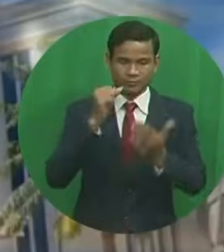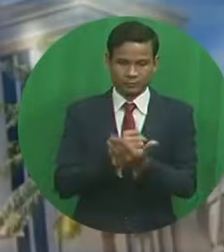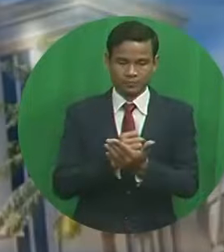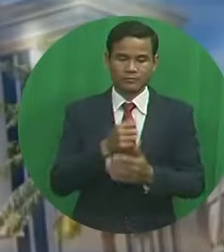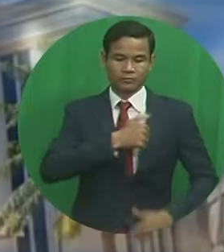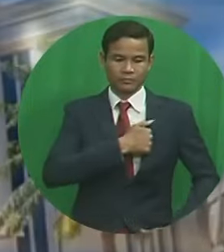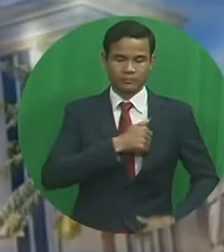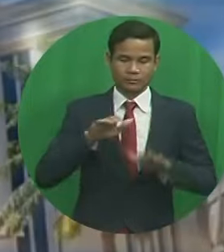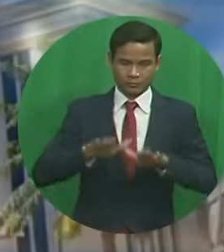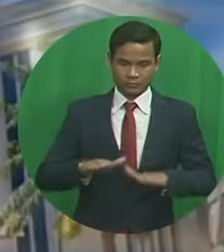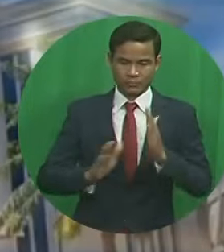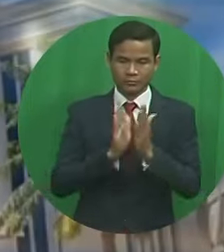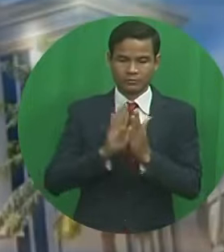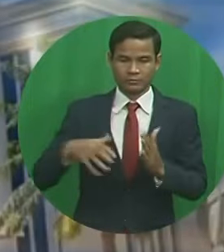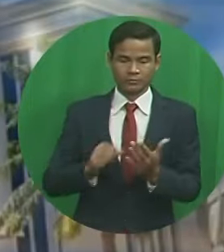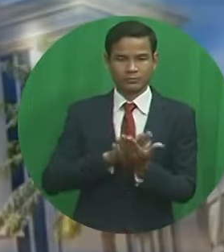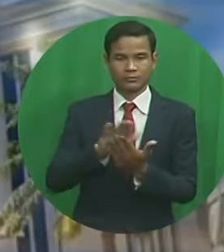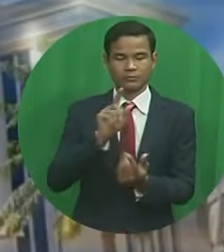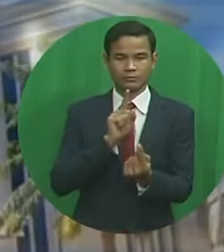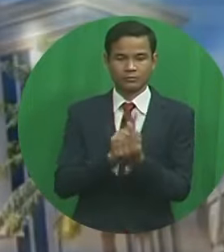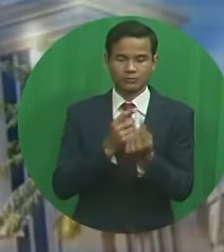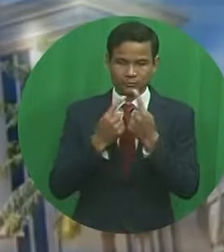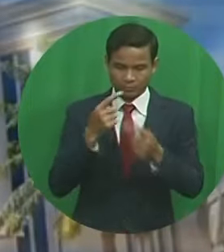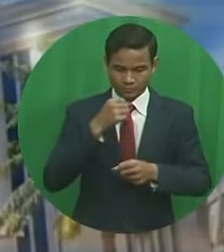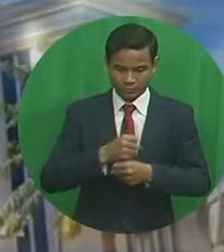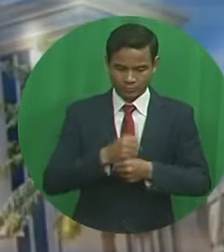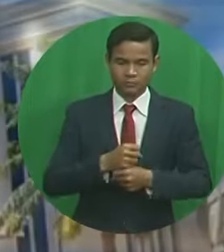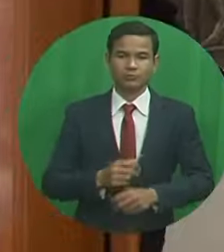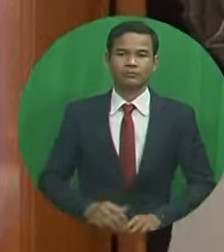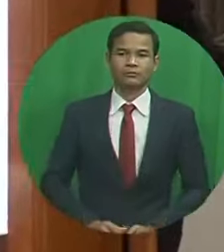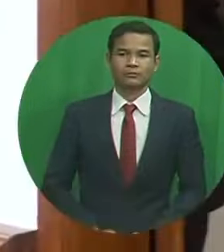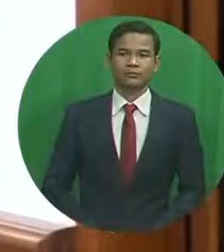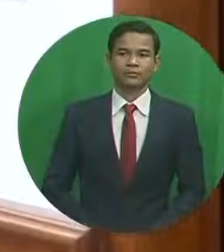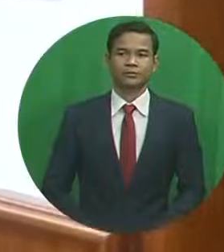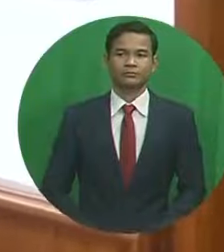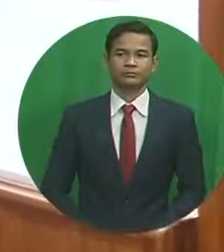ជាចូលជួបសម្ដែងការគូសមនិងពិភាក្សាការងារ